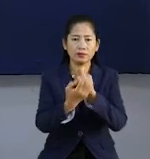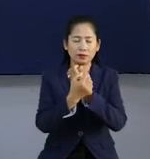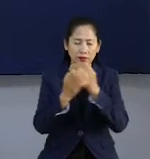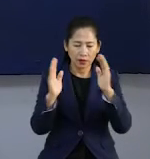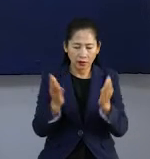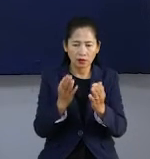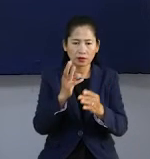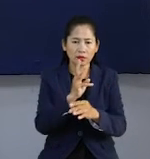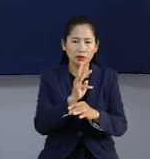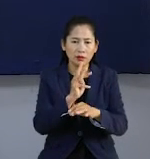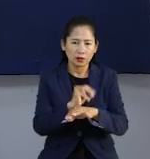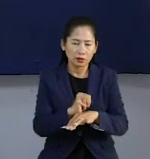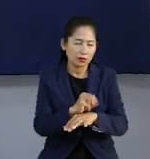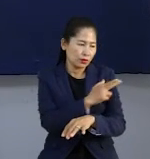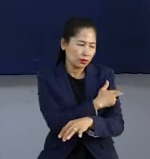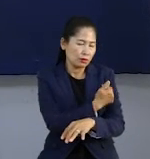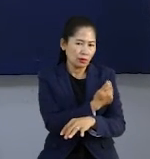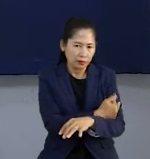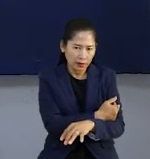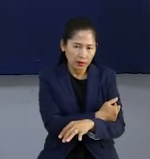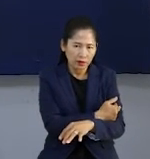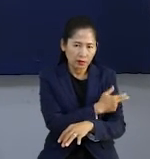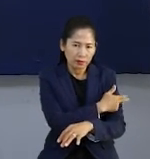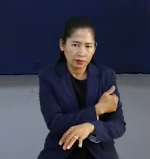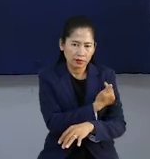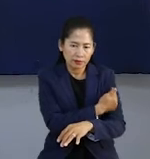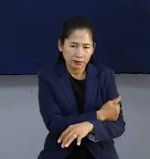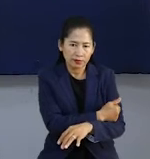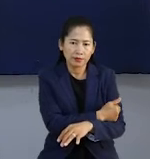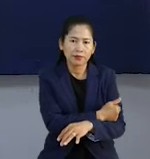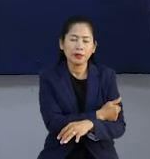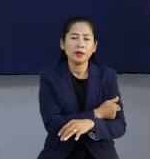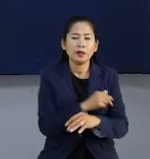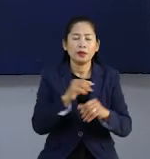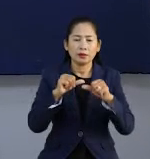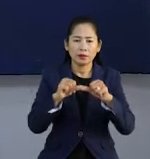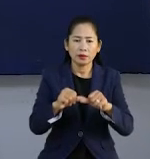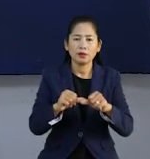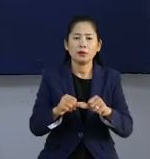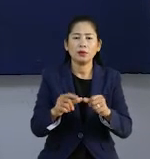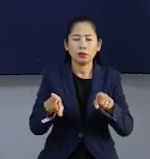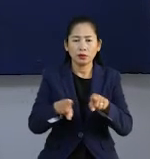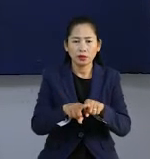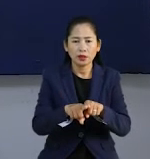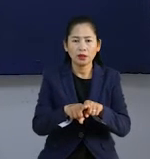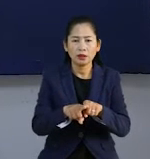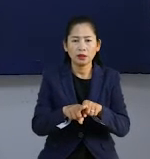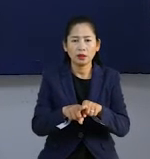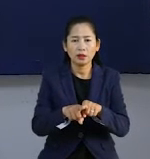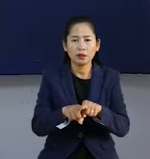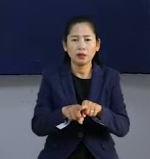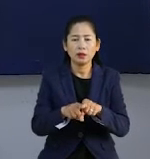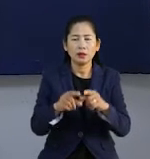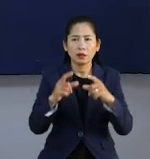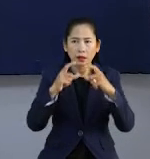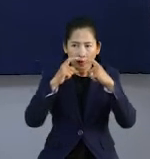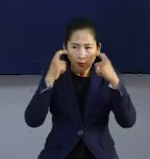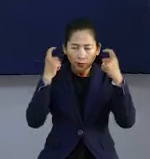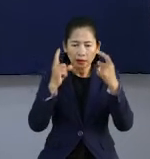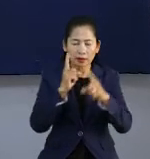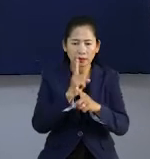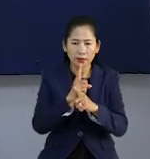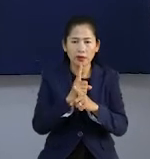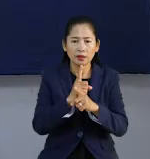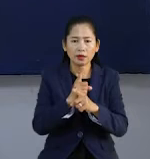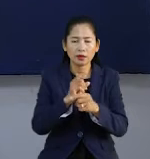ណែនាំណាវិធានការសុខភាពរបស់ក្រសួងសុខាភិបាលជាប្រចាំដូចជាបាទការពាក់ម៉ាស់ឲ្យបានត្រឹមត្